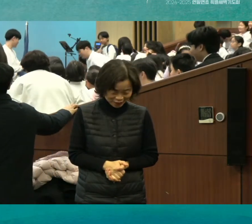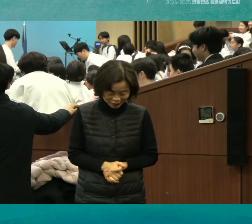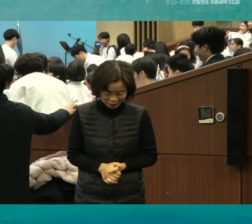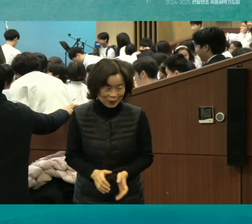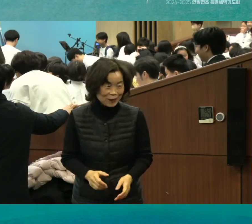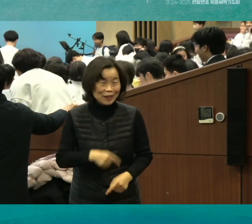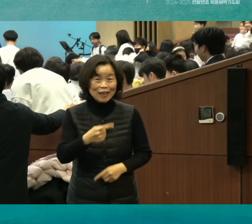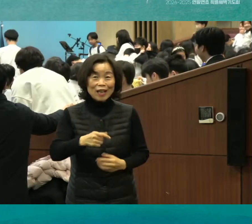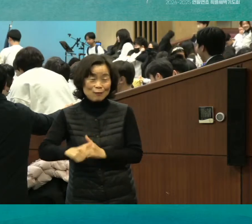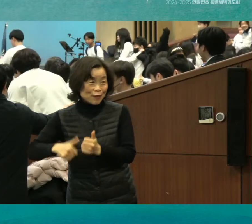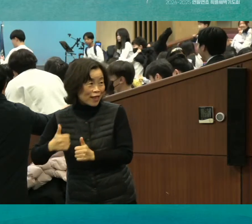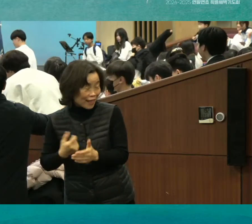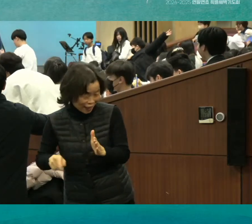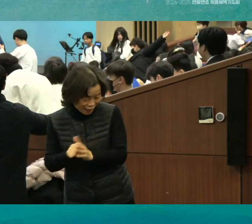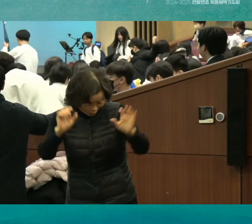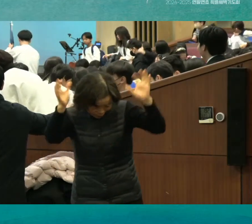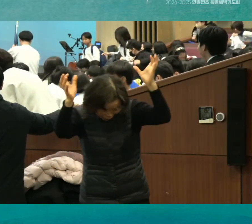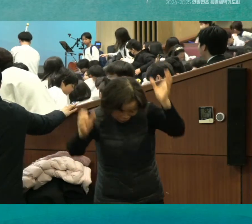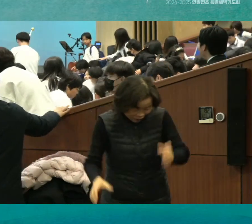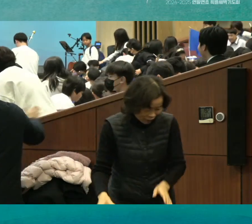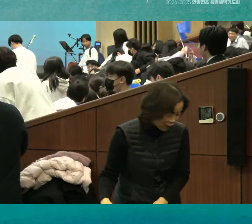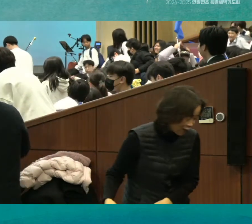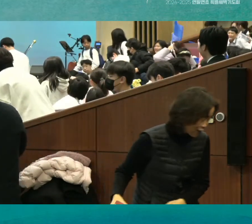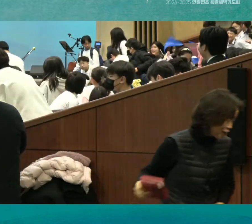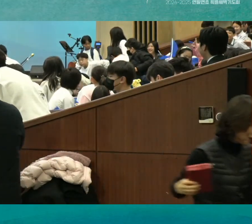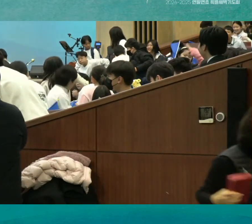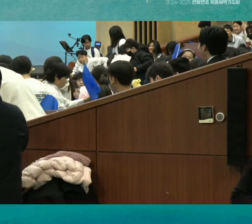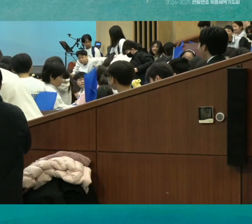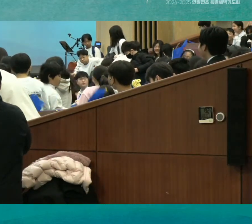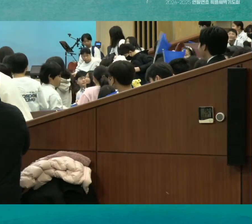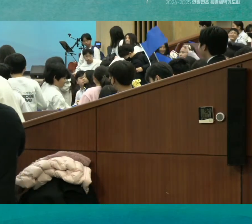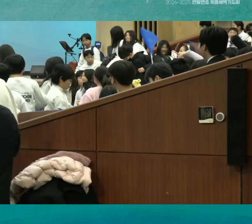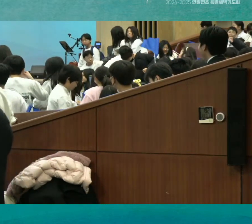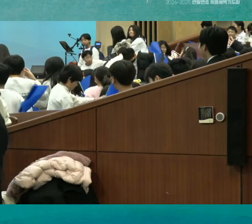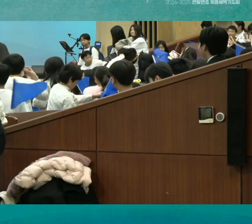우리 다음 세대를 위해서 박수를 한번 뜨겁게.